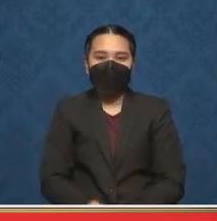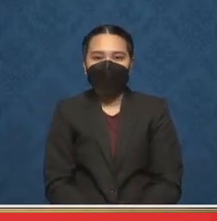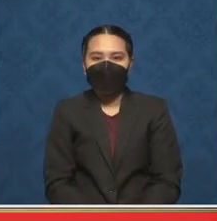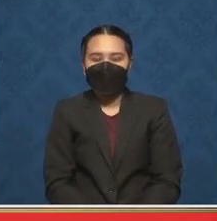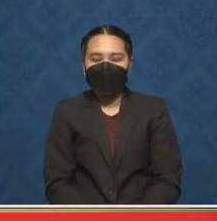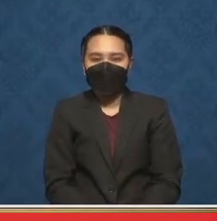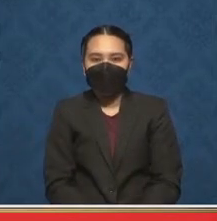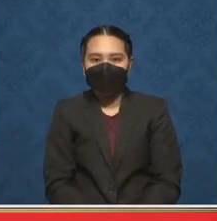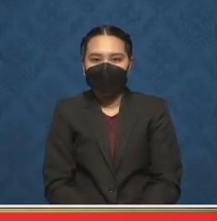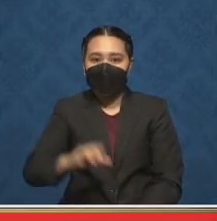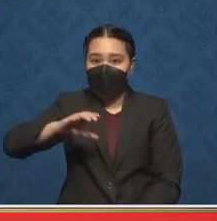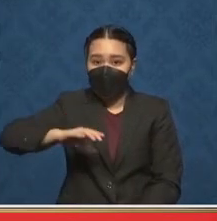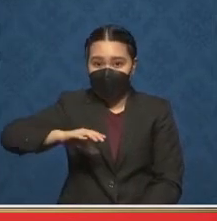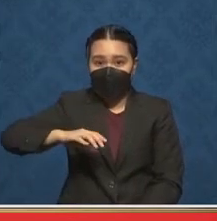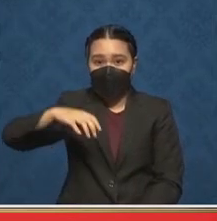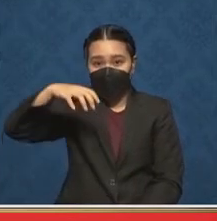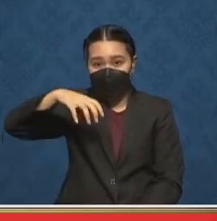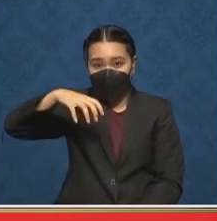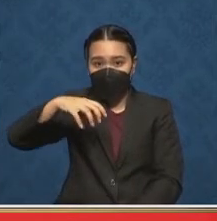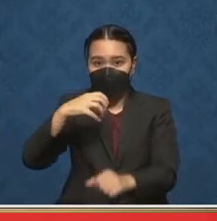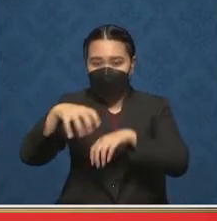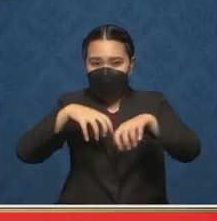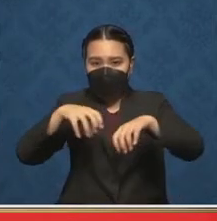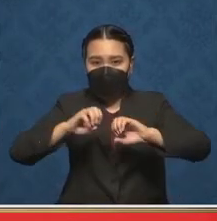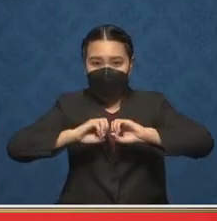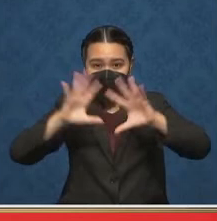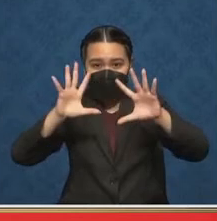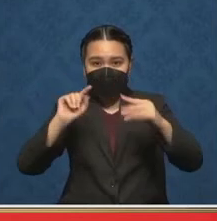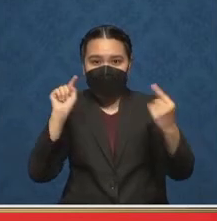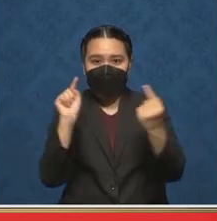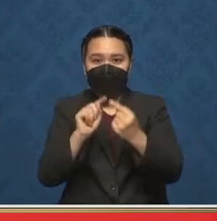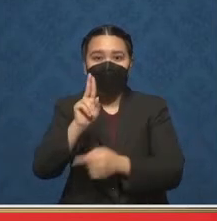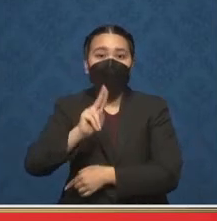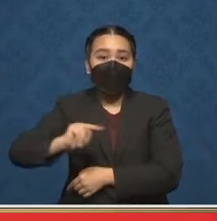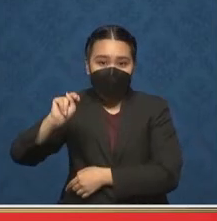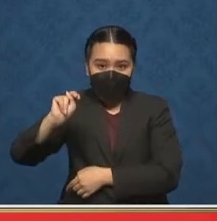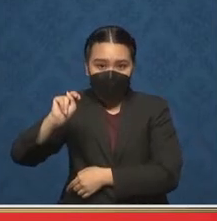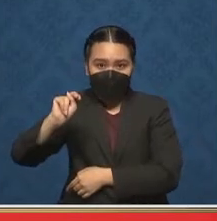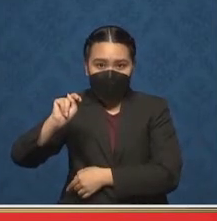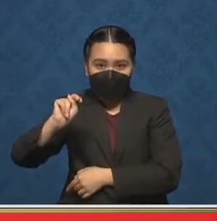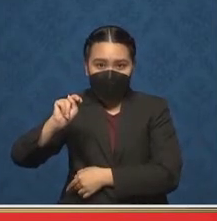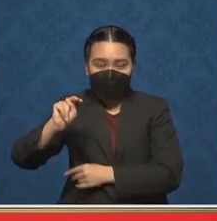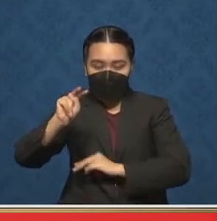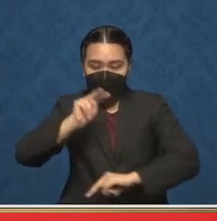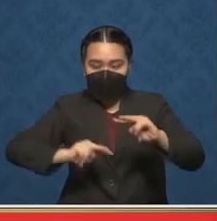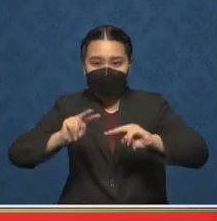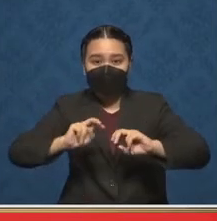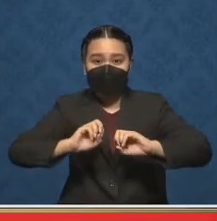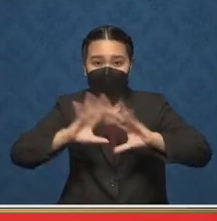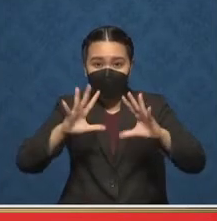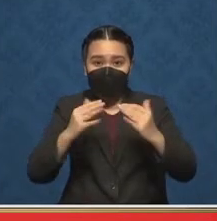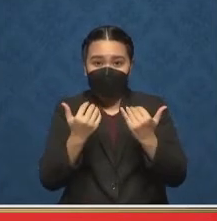ที่เป็นทางกชัเจนที่มีมาศการออกมาก็คอองคการสารปัฉาติถึงวันนี้ยงไมไดรบร้รกพ skipping